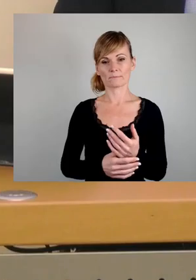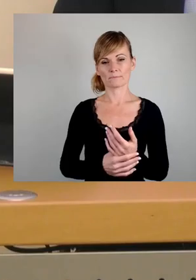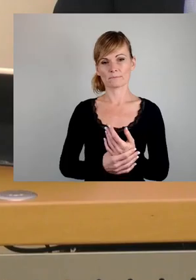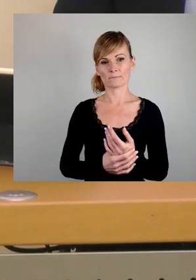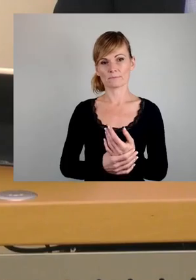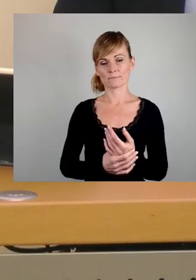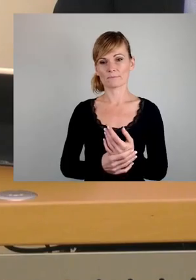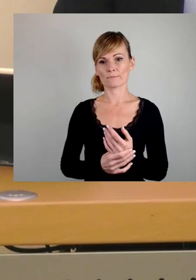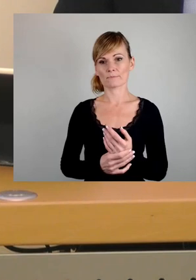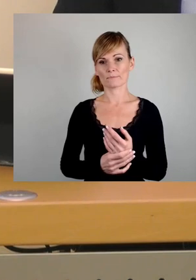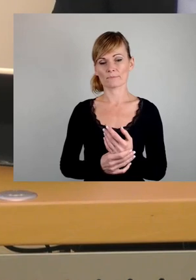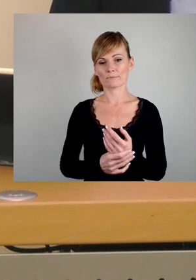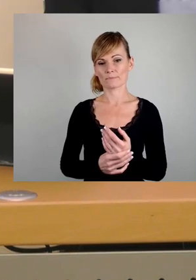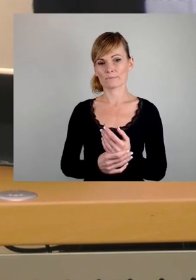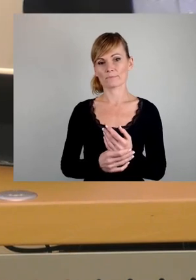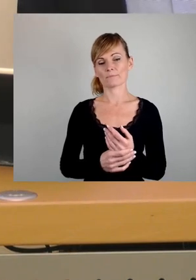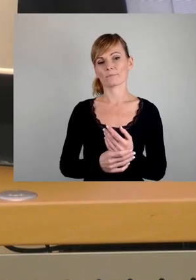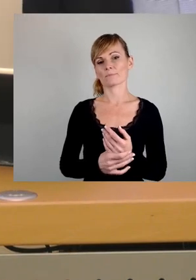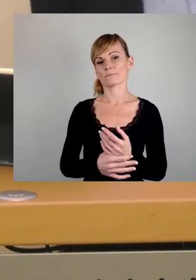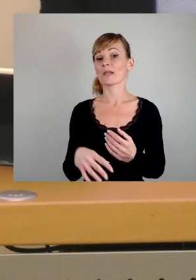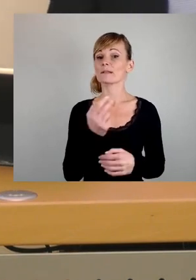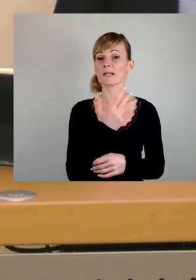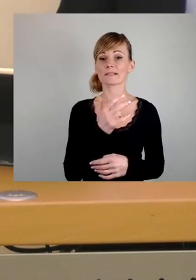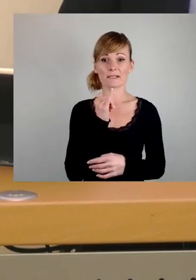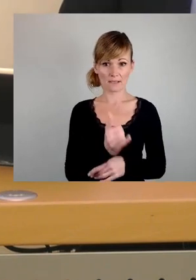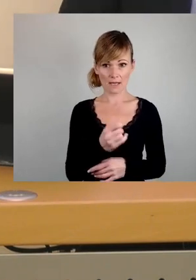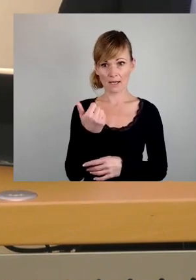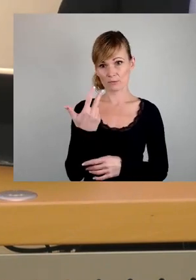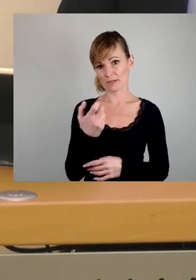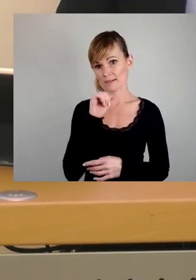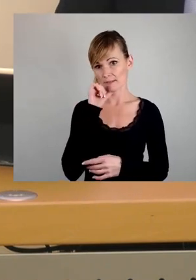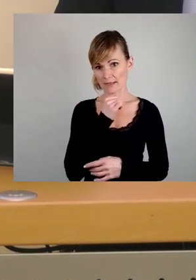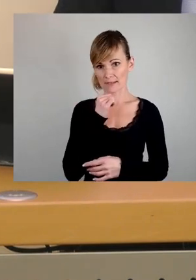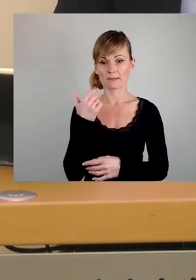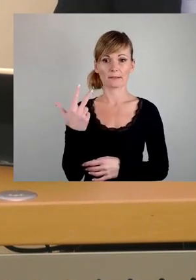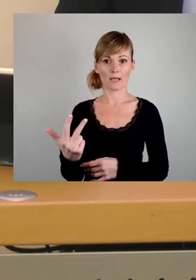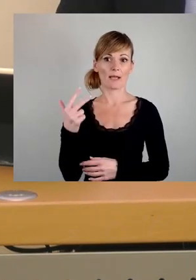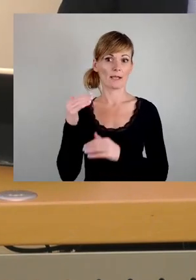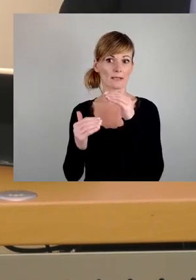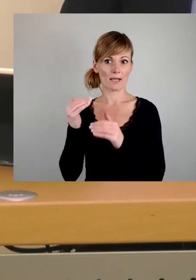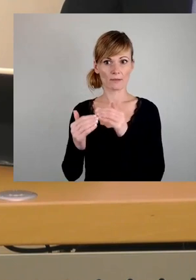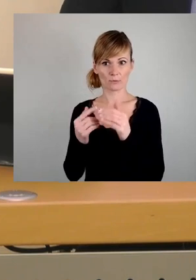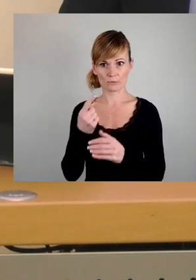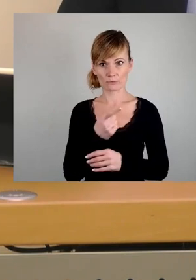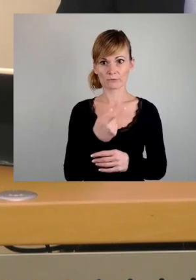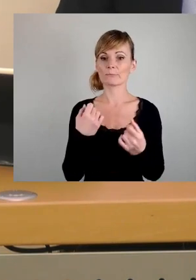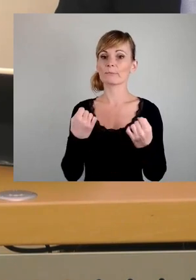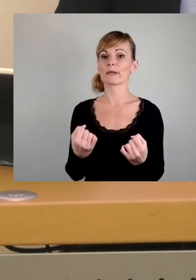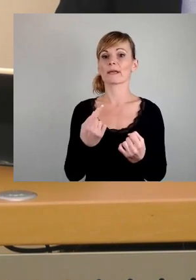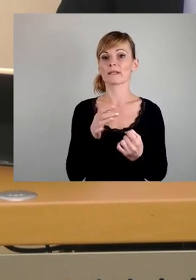Das hat mit 33 Ja-Stimmen, 31 Nein-Stimmen, 3 Enthaltungen eine Mehrheit